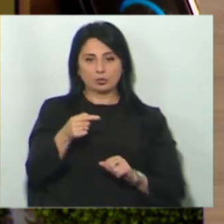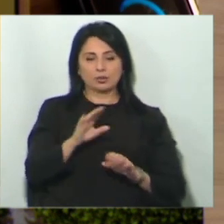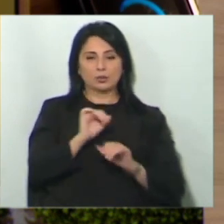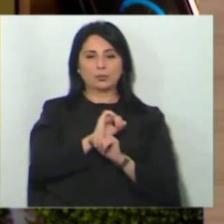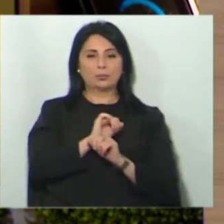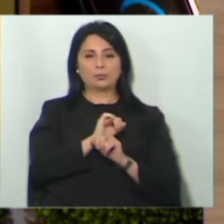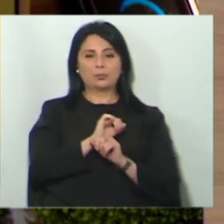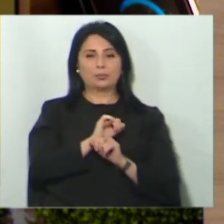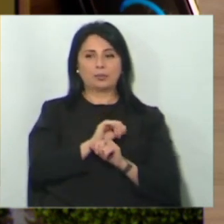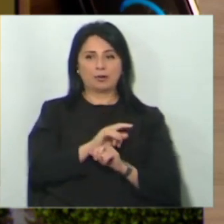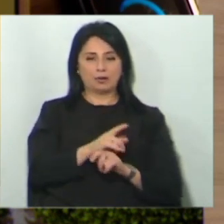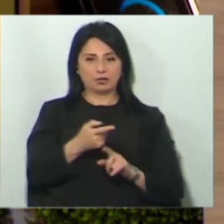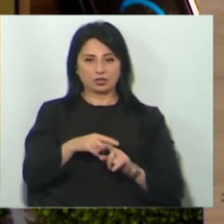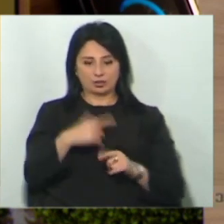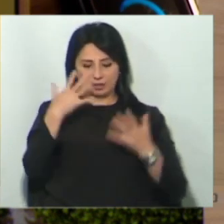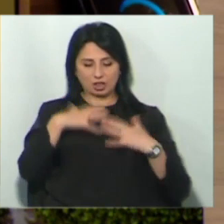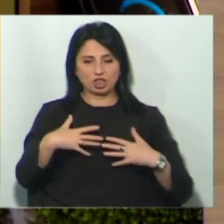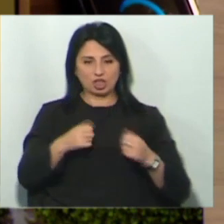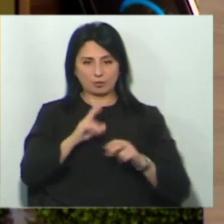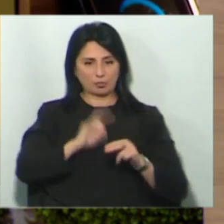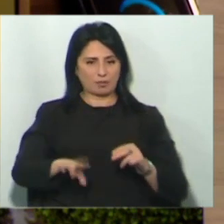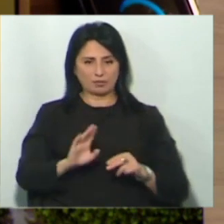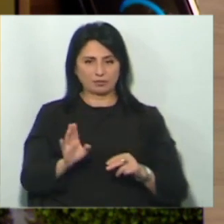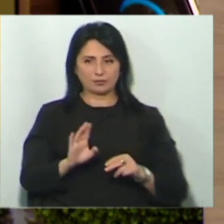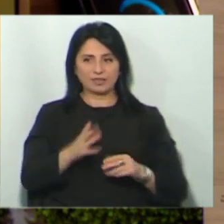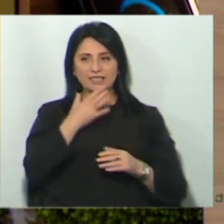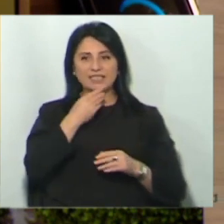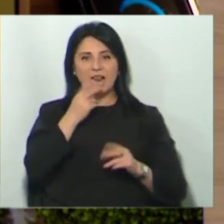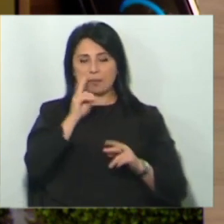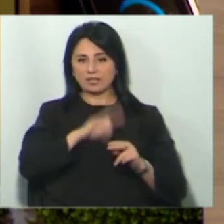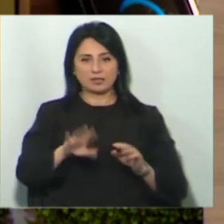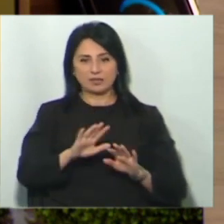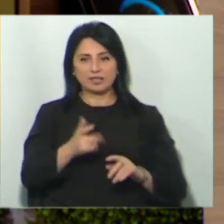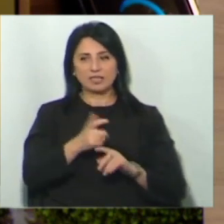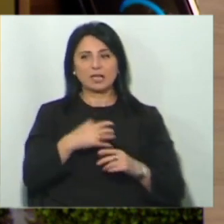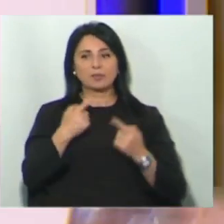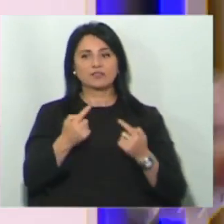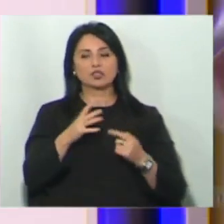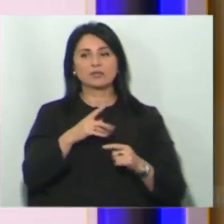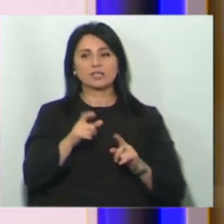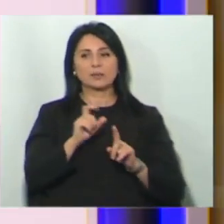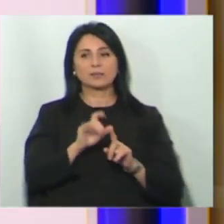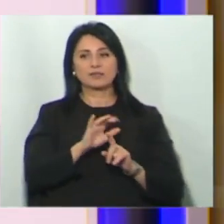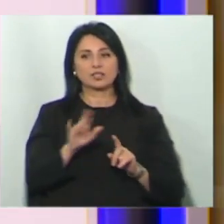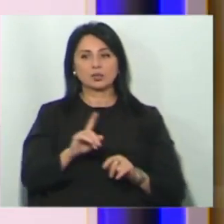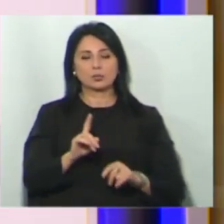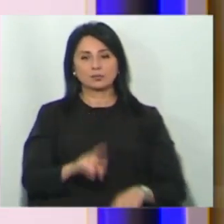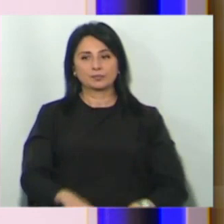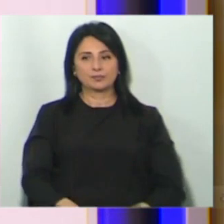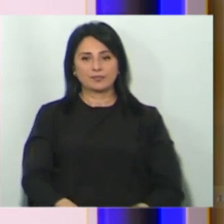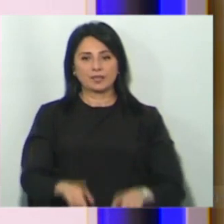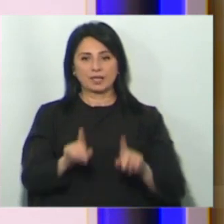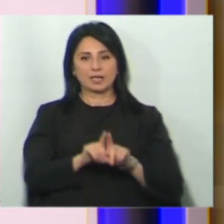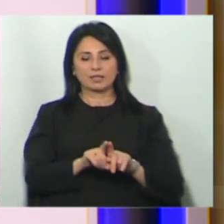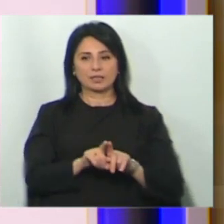დამწრობას უშევწირებ ჩვენ ჯანმრთელობას და სილამაზეს. ძალიან მნიშვნელოვანი იყო ეს ფრაზა, რომ